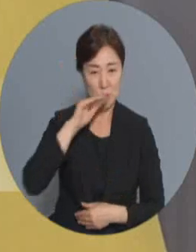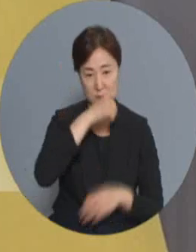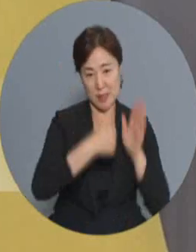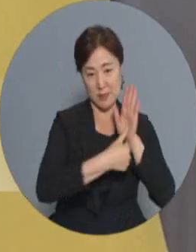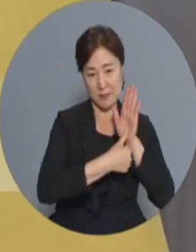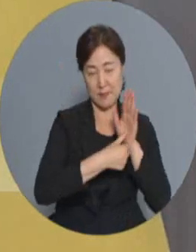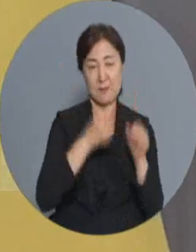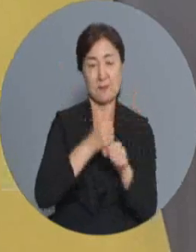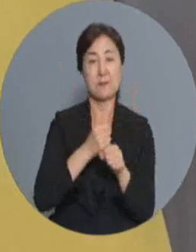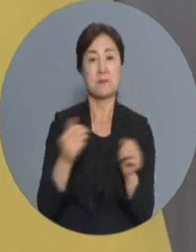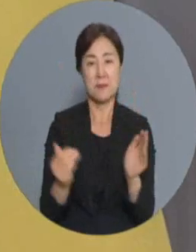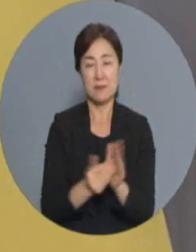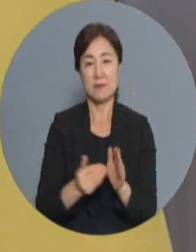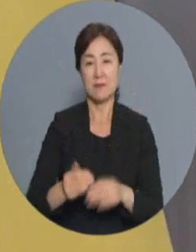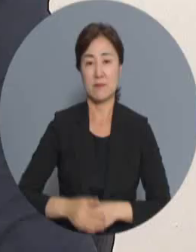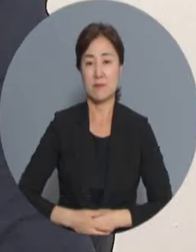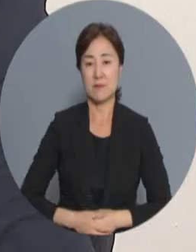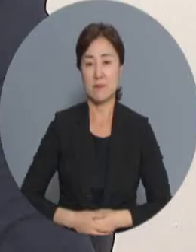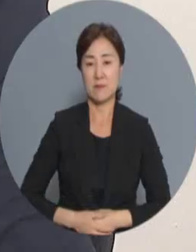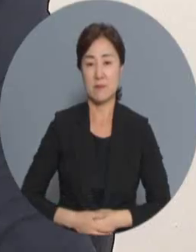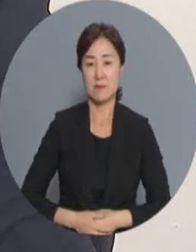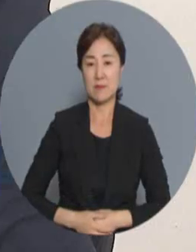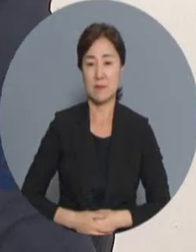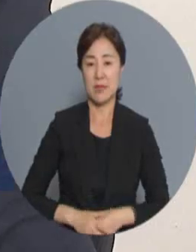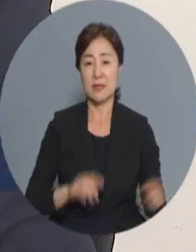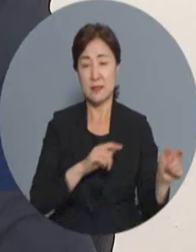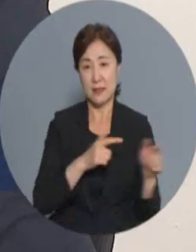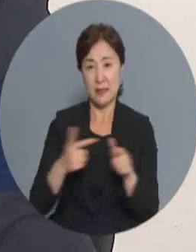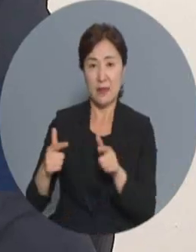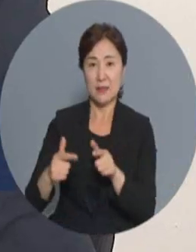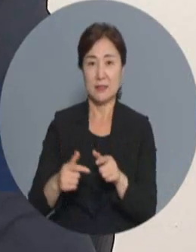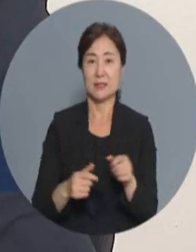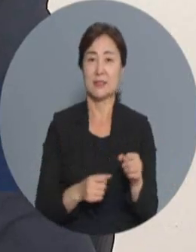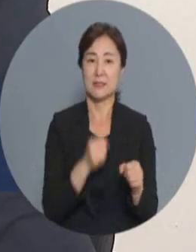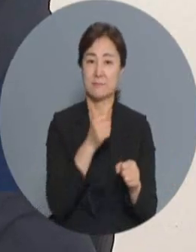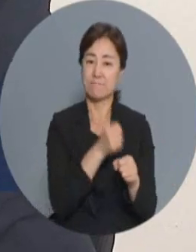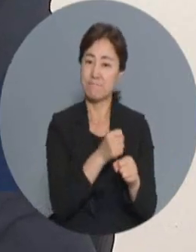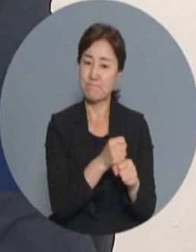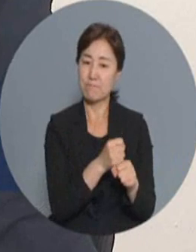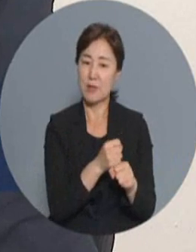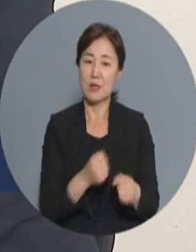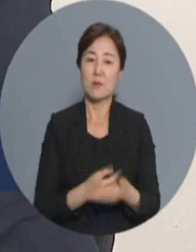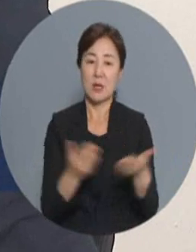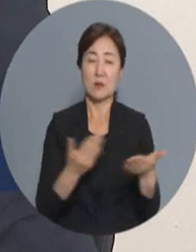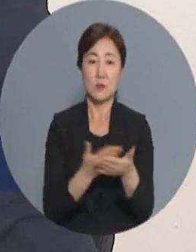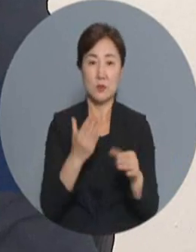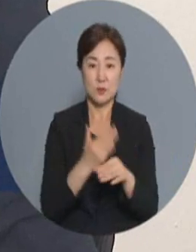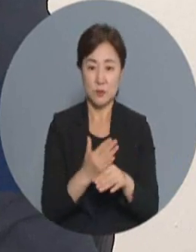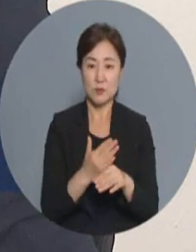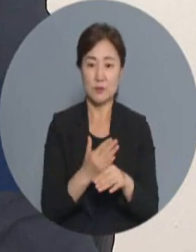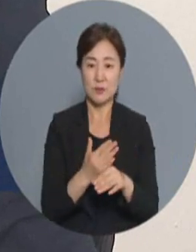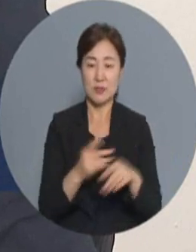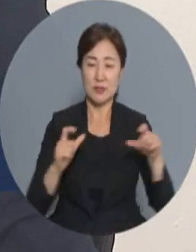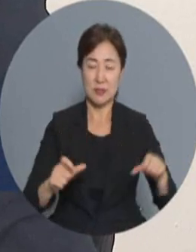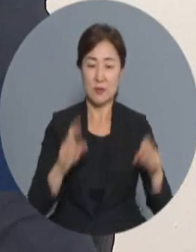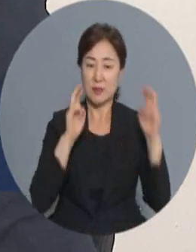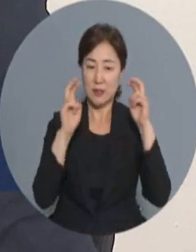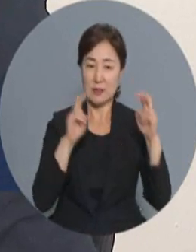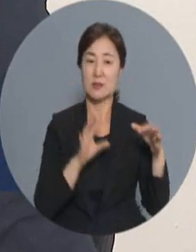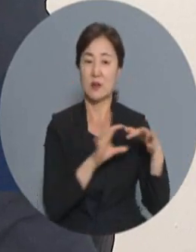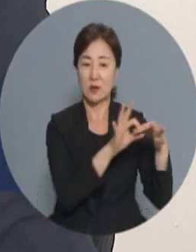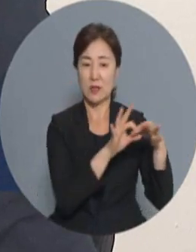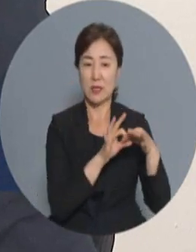브랜드도 만들었습니다. 여러 가지로 다양하게 지금 상품 개발해가지고 공급하고 있고 또 지역에 있는